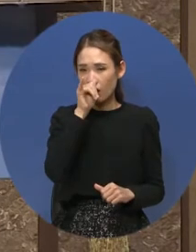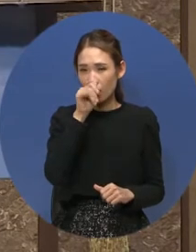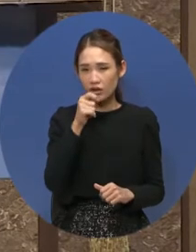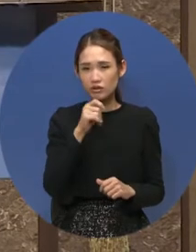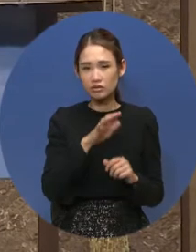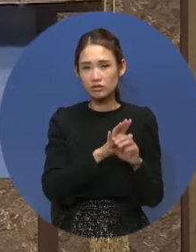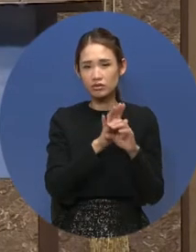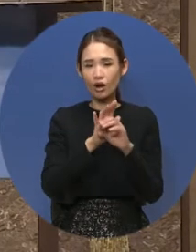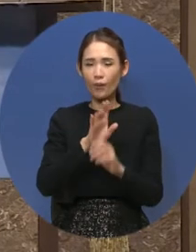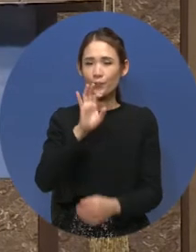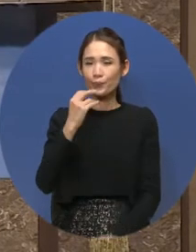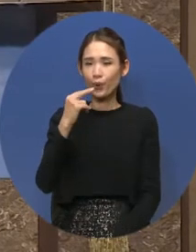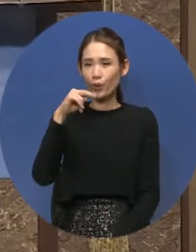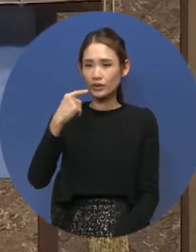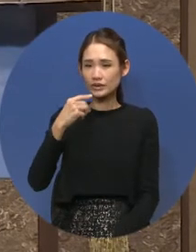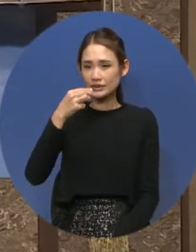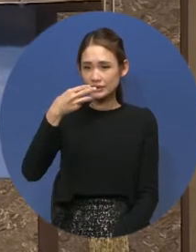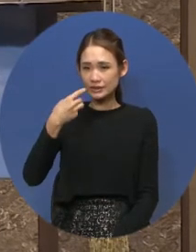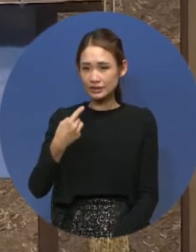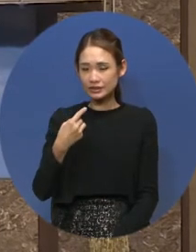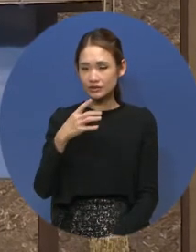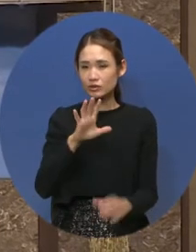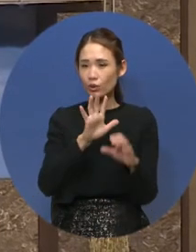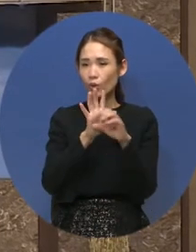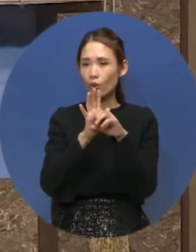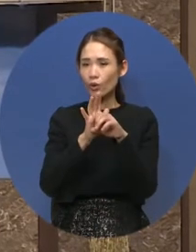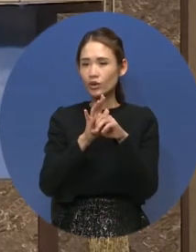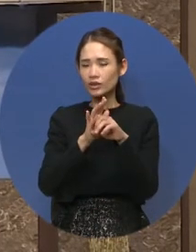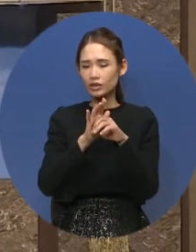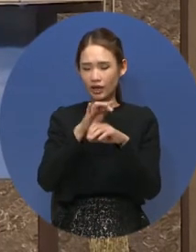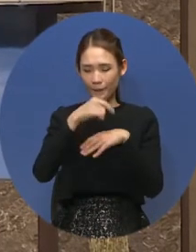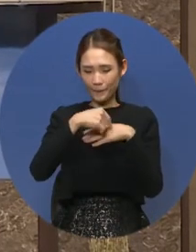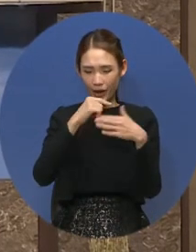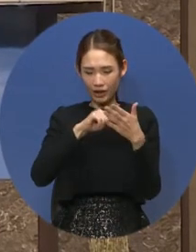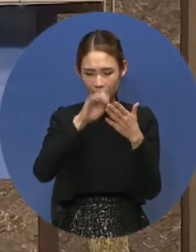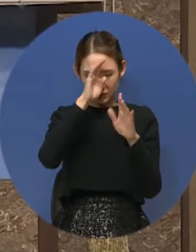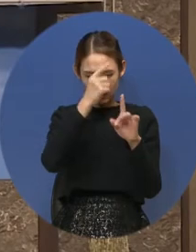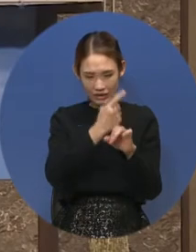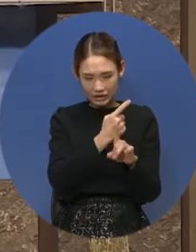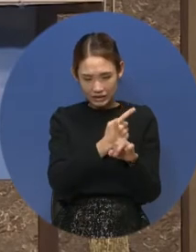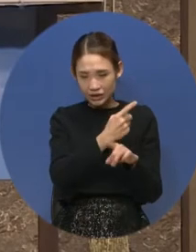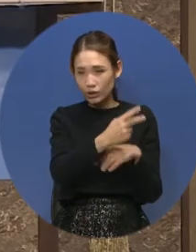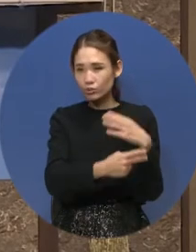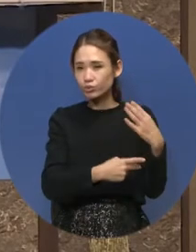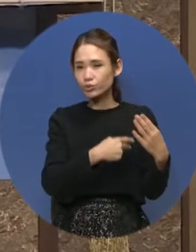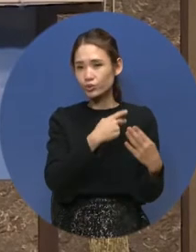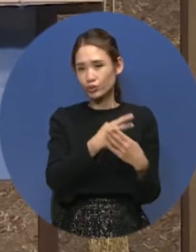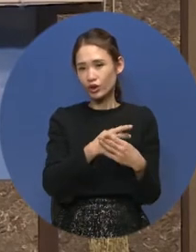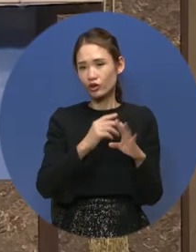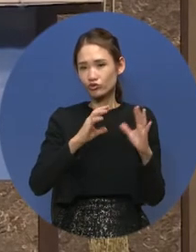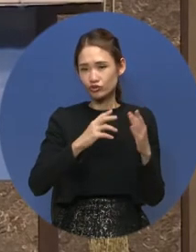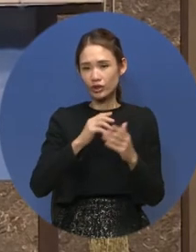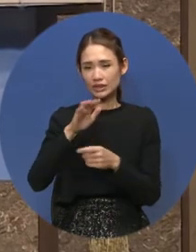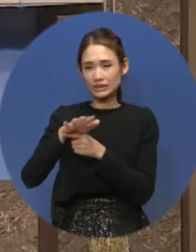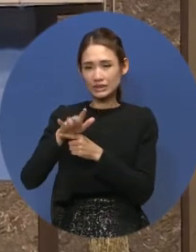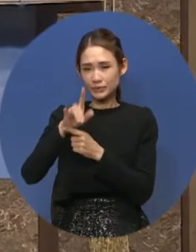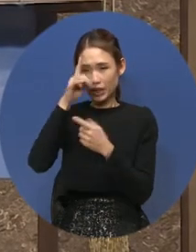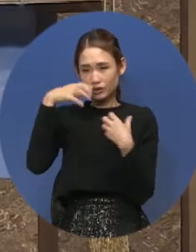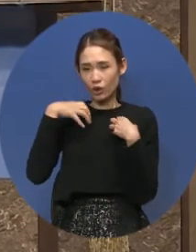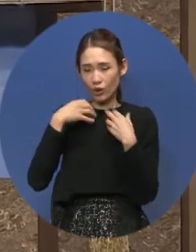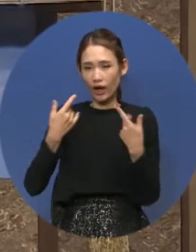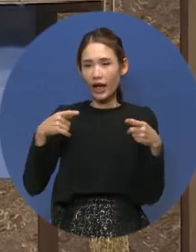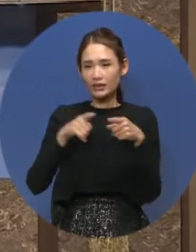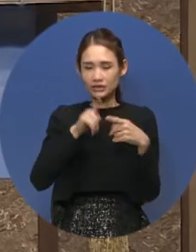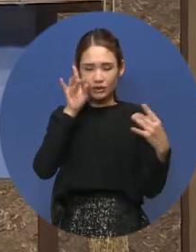포스트 코로나 시대의 힐링 프로그램을 국가적 또 지방정부 차원에서 함께하자는 네. 그러한